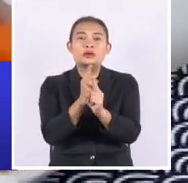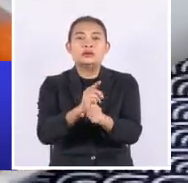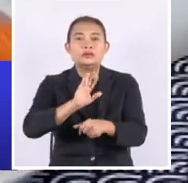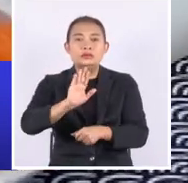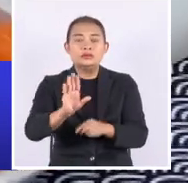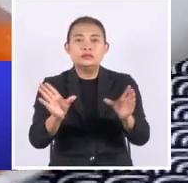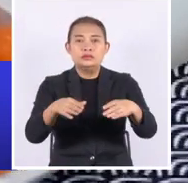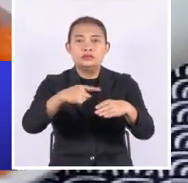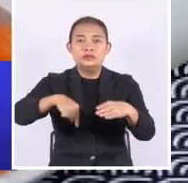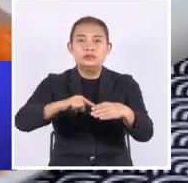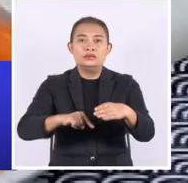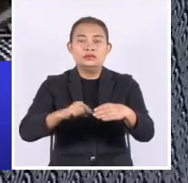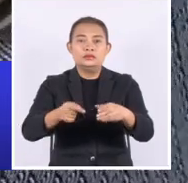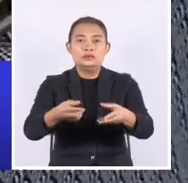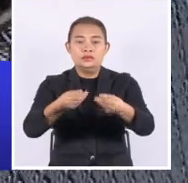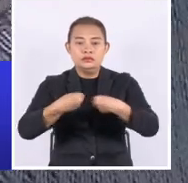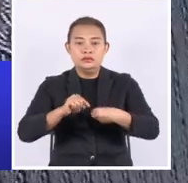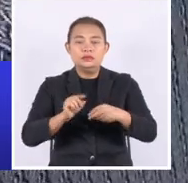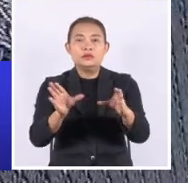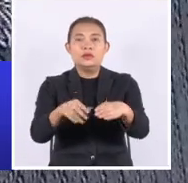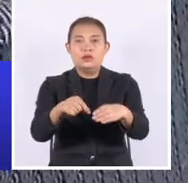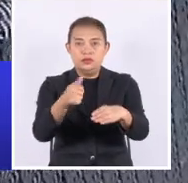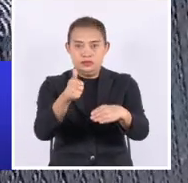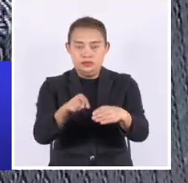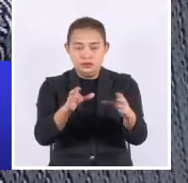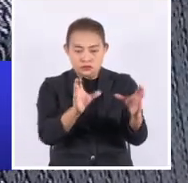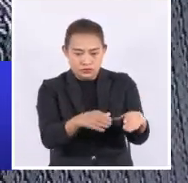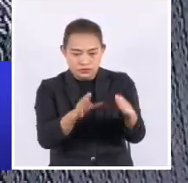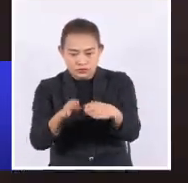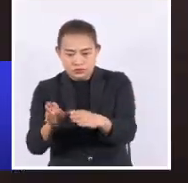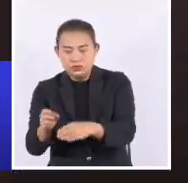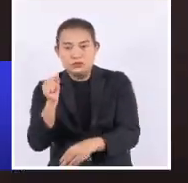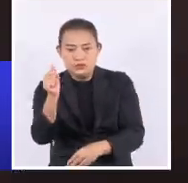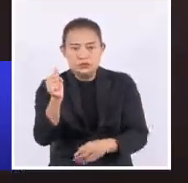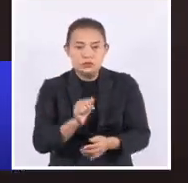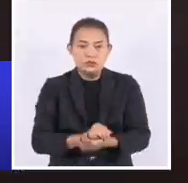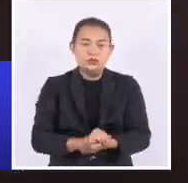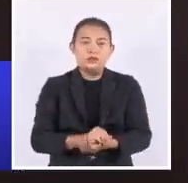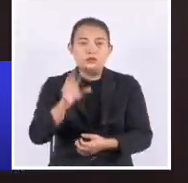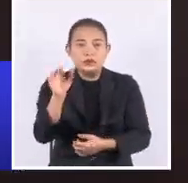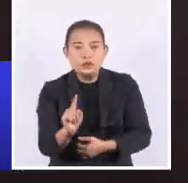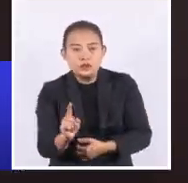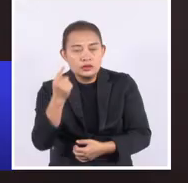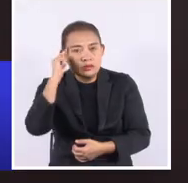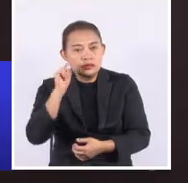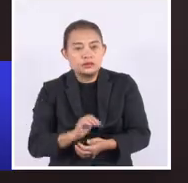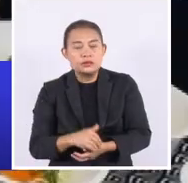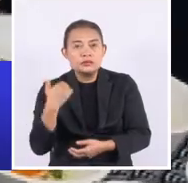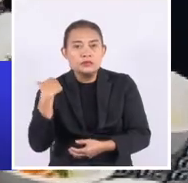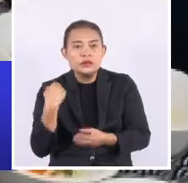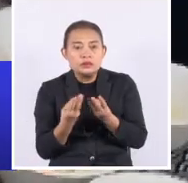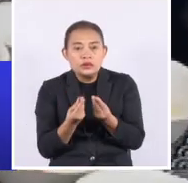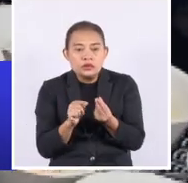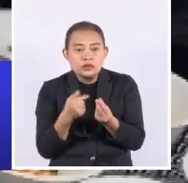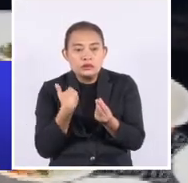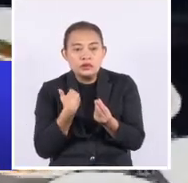กลุ่มที่ได้นะ ในกลุ่ม ในกลุ่มที่ได้ เขาจัดเป็นกลุ่มๆด้วย ใช่ใช่จะได้มาจากไหนไม่รู้อ้าวตู่มีเลขไห